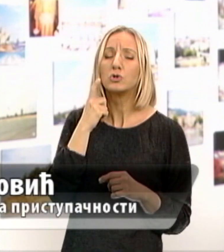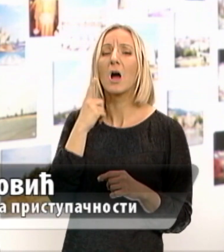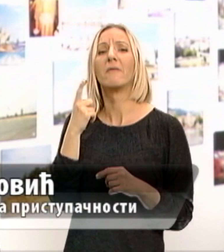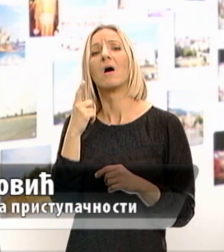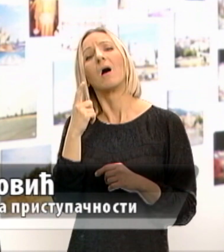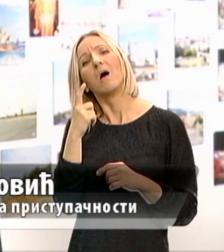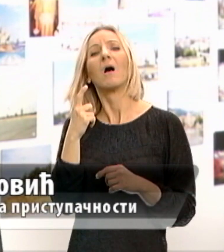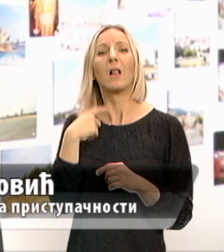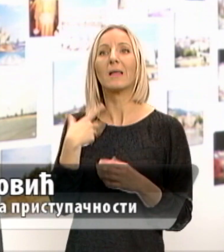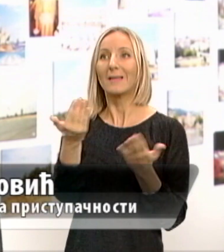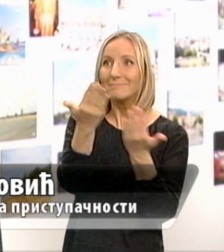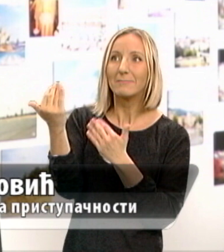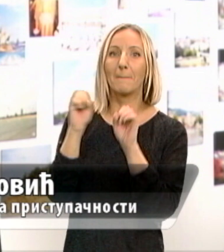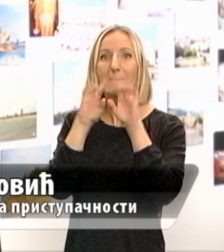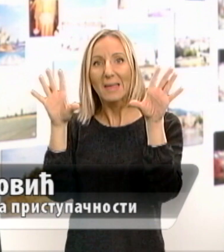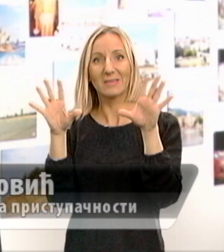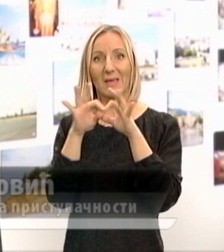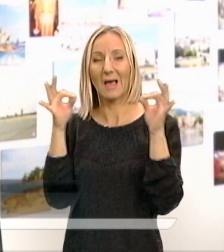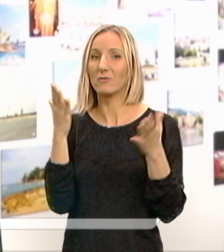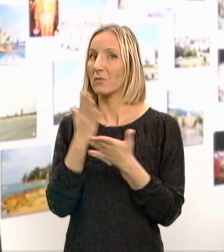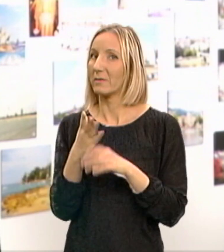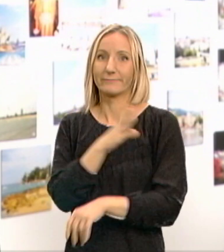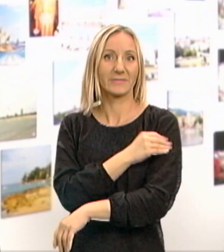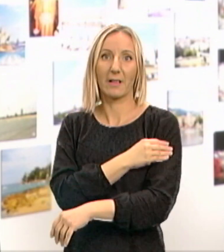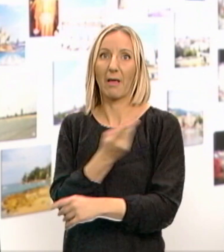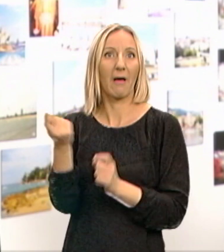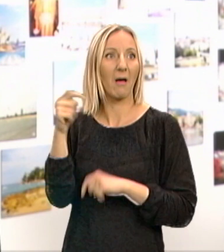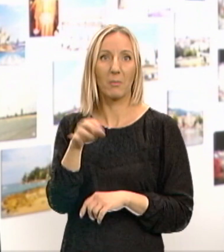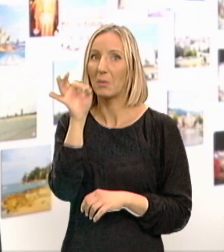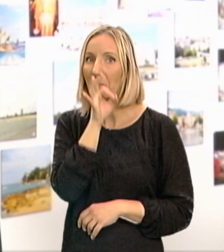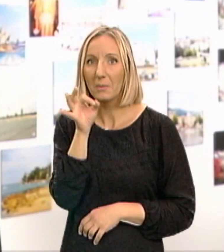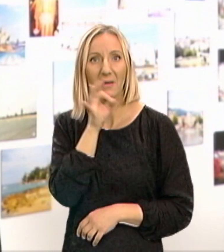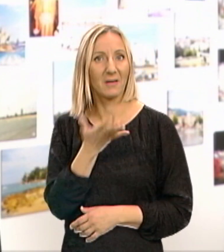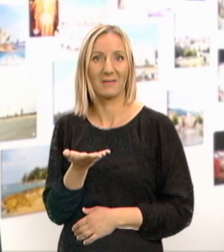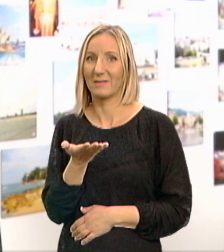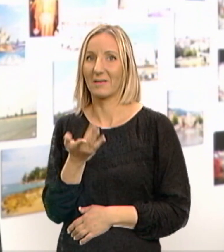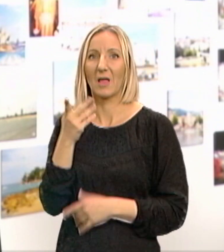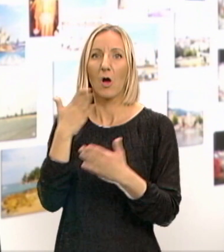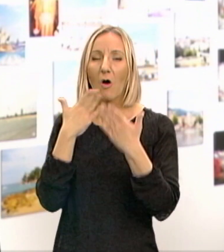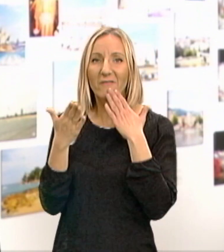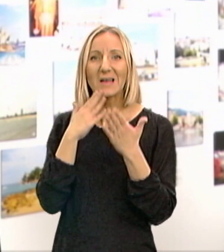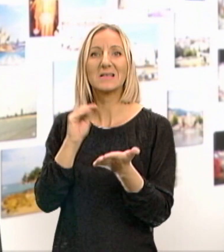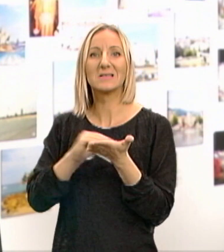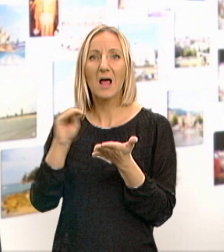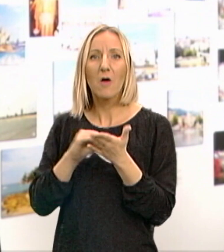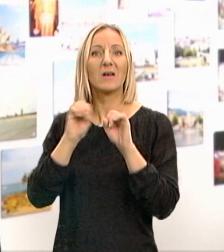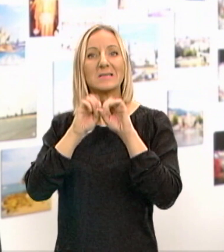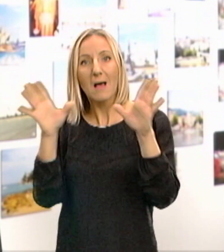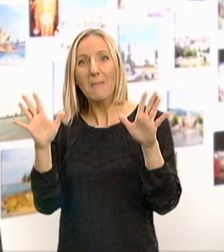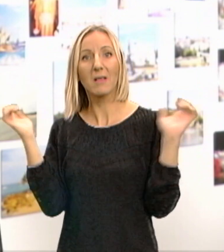javnost, uvek je bilo slabo posećene su bile te konferencije za